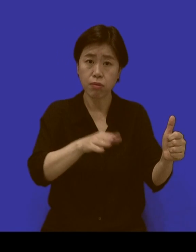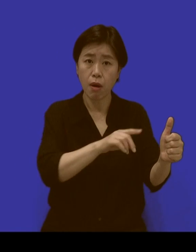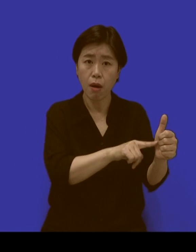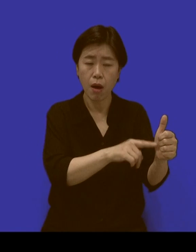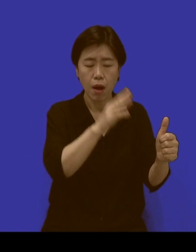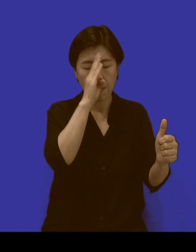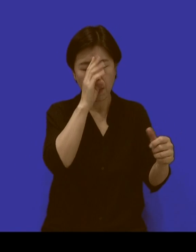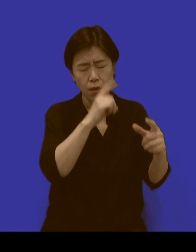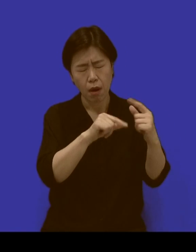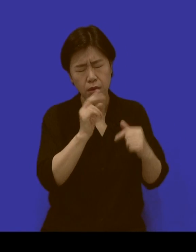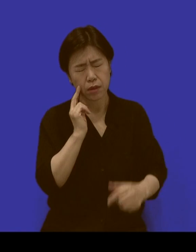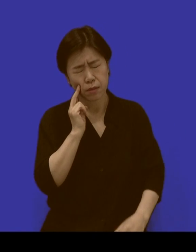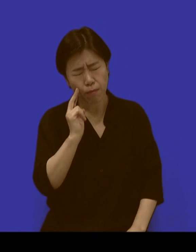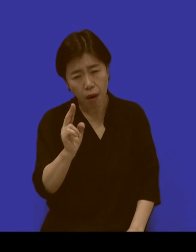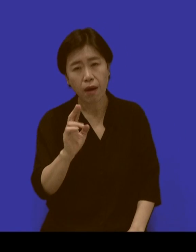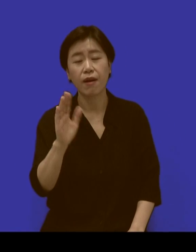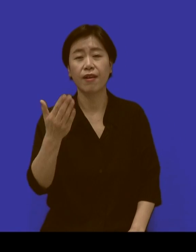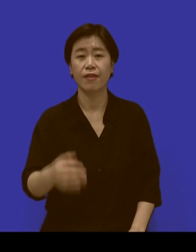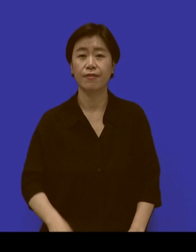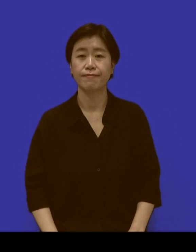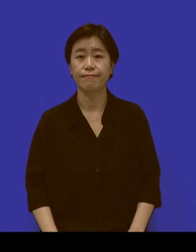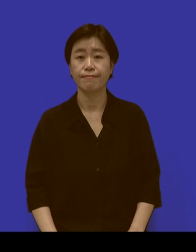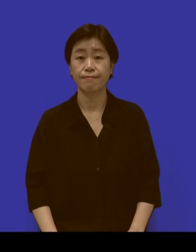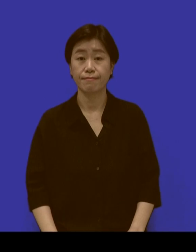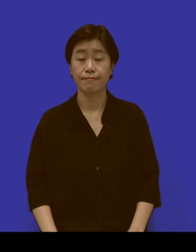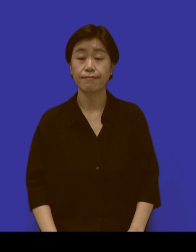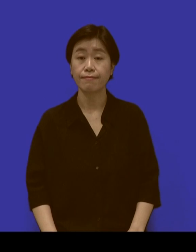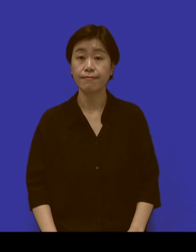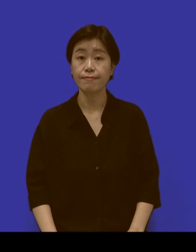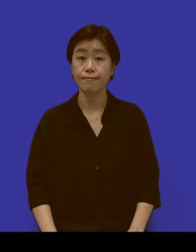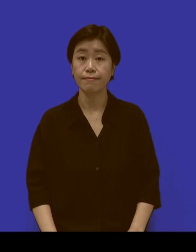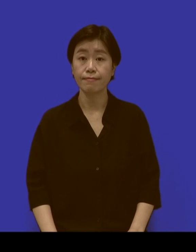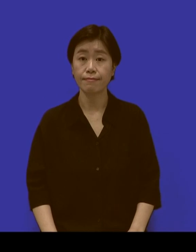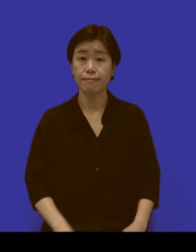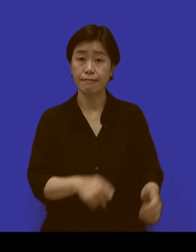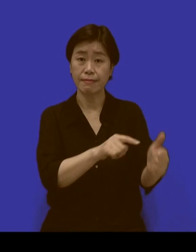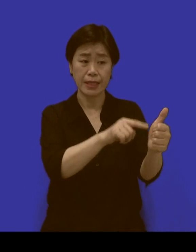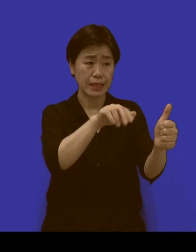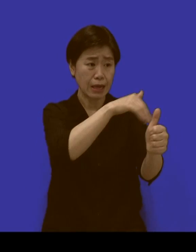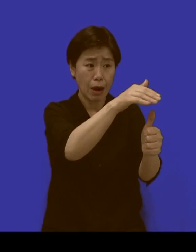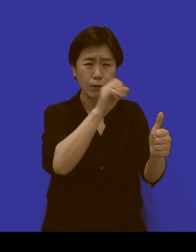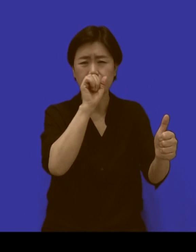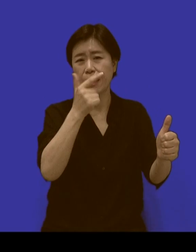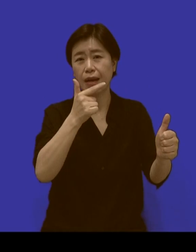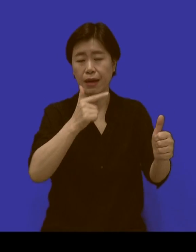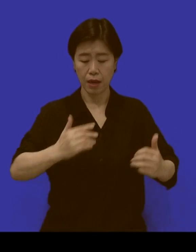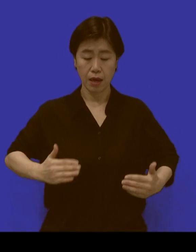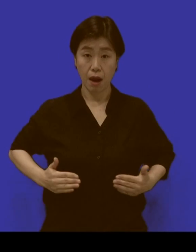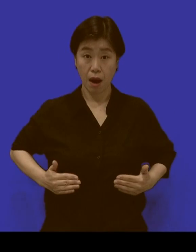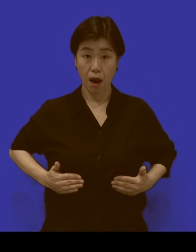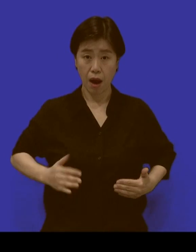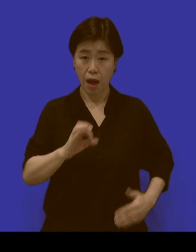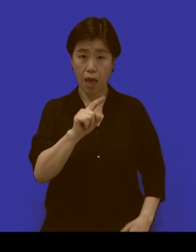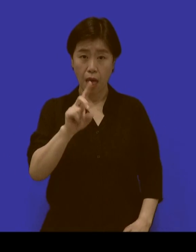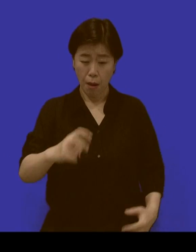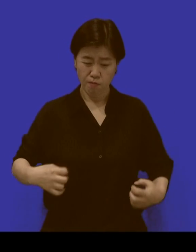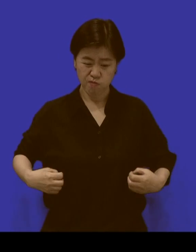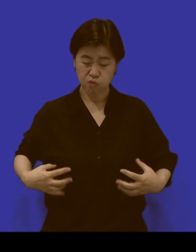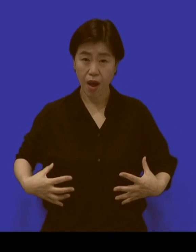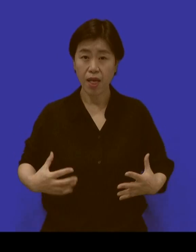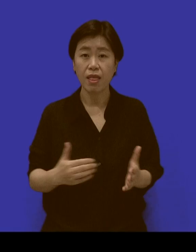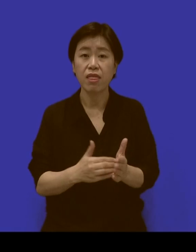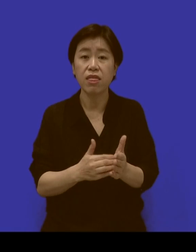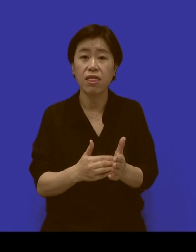ICU 중환자실에 입원을 했어요. 예. 그래서 굉장히 안 좋은 상태였죠. 양쪽 폐가 다 암으로 꽉 찼기 때문에